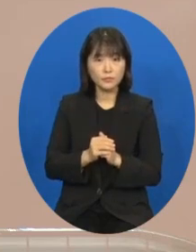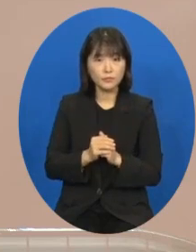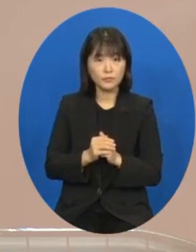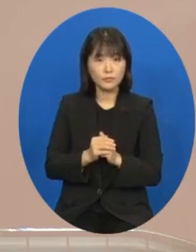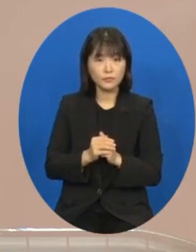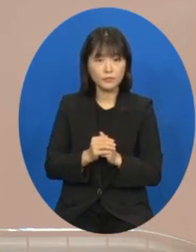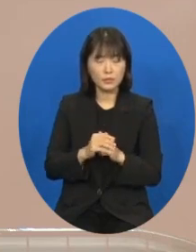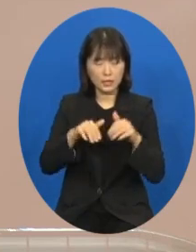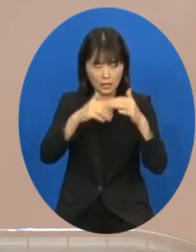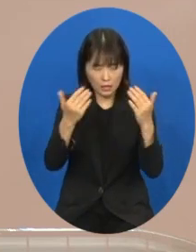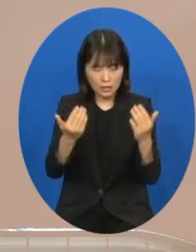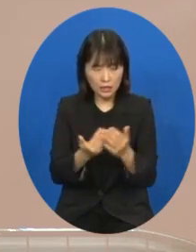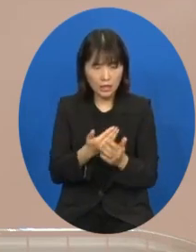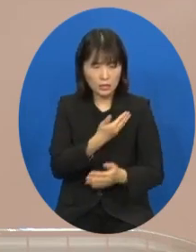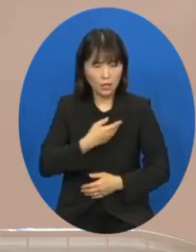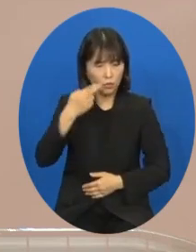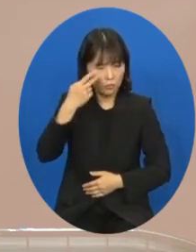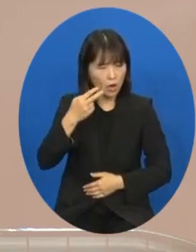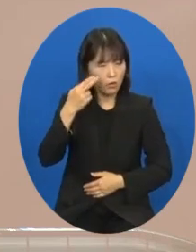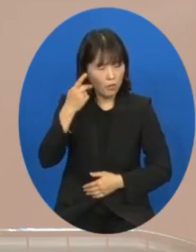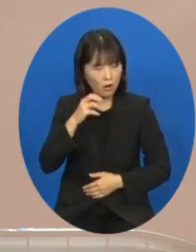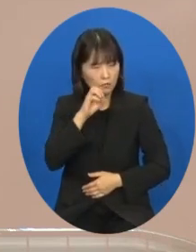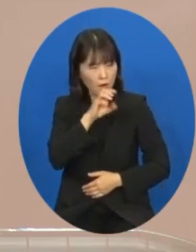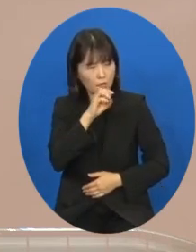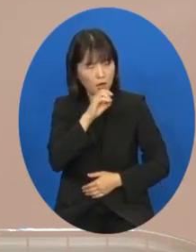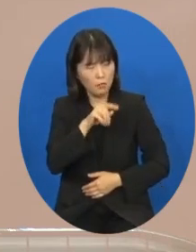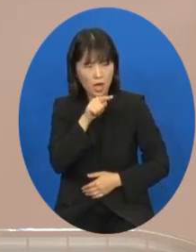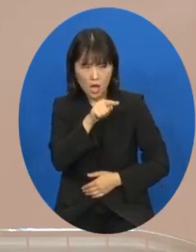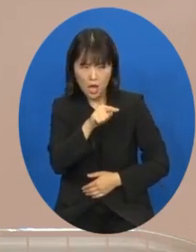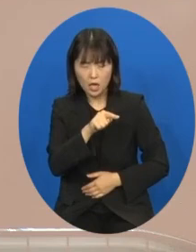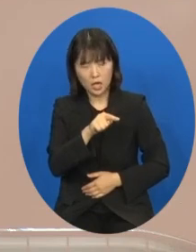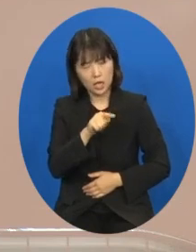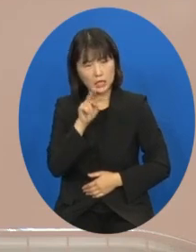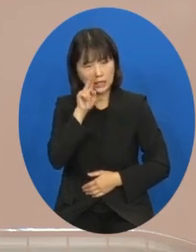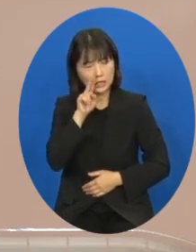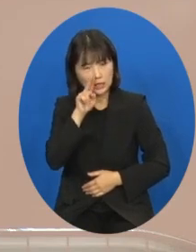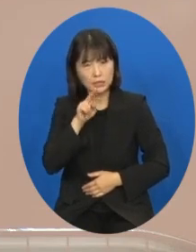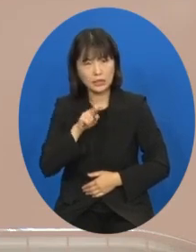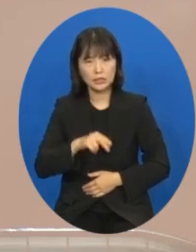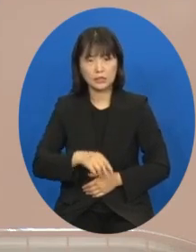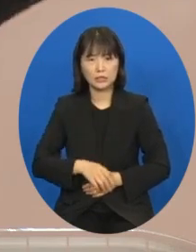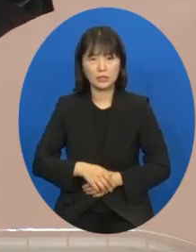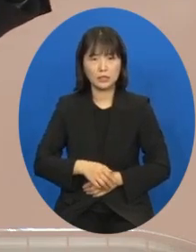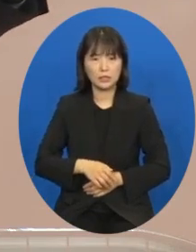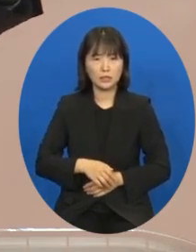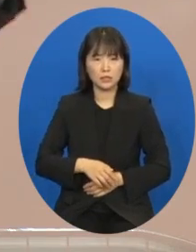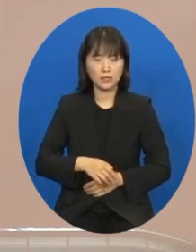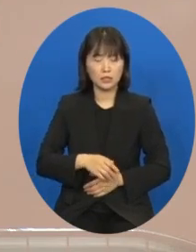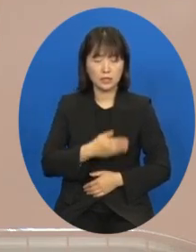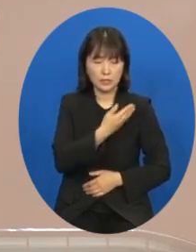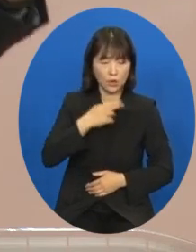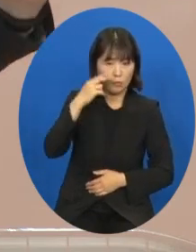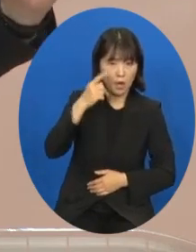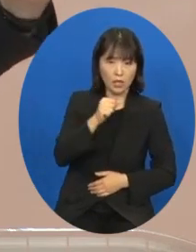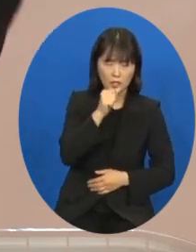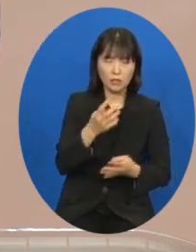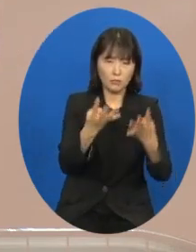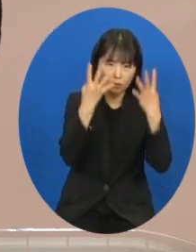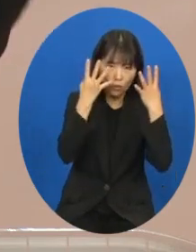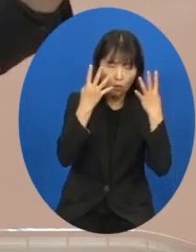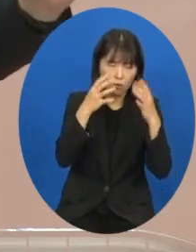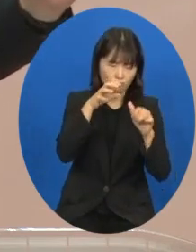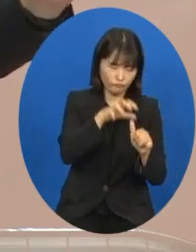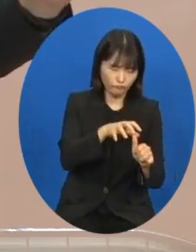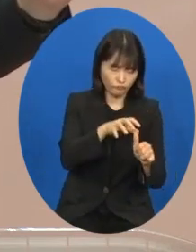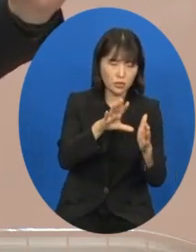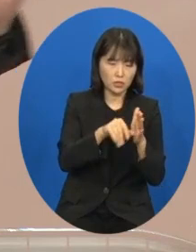다 사도 바울 하니까 그게 너무 시기심이 생긴 거예요. 그런데 사도 바울이 감옥에 가서 이젠 전도도 못하고